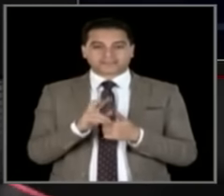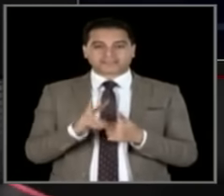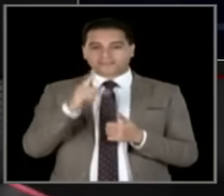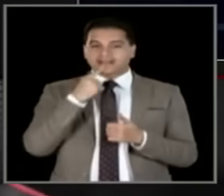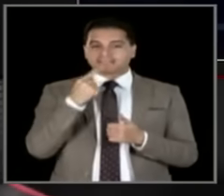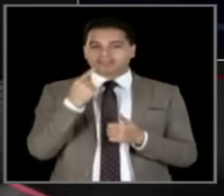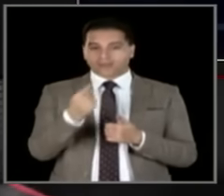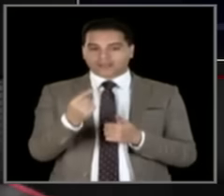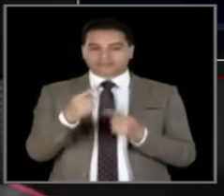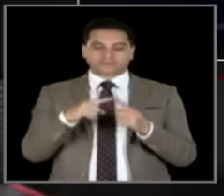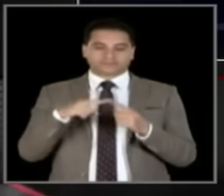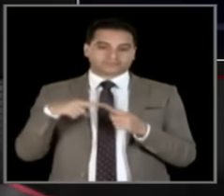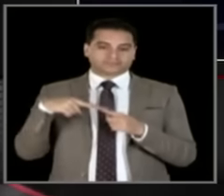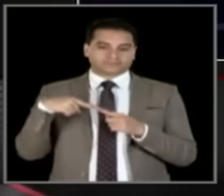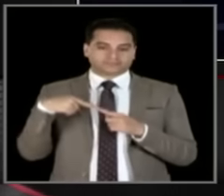7 ثواني